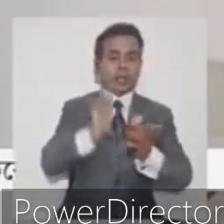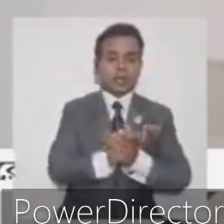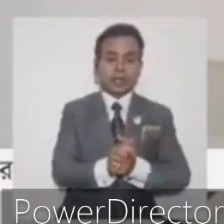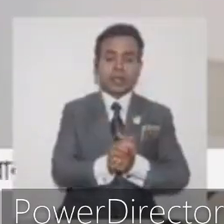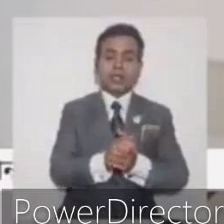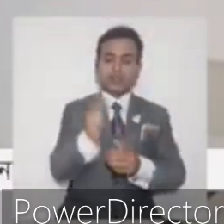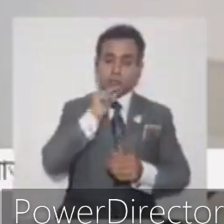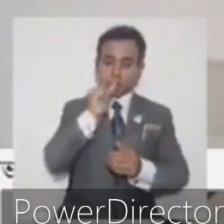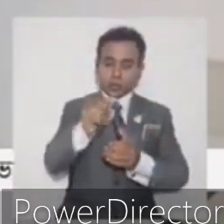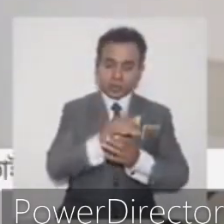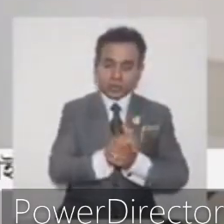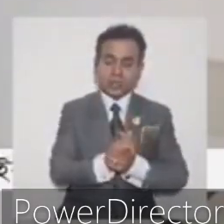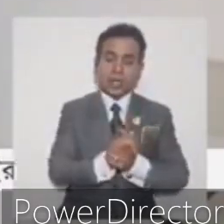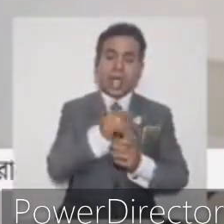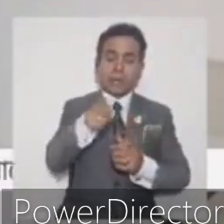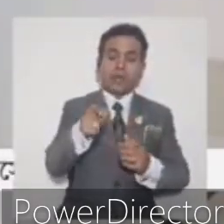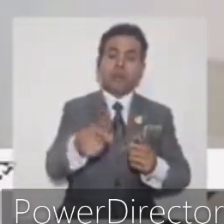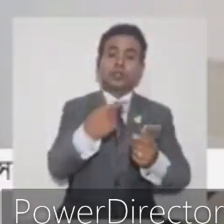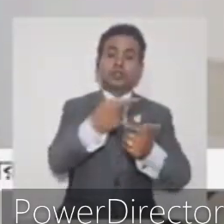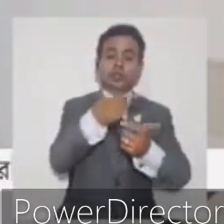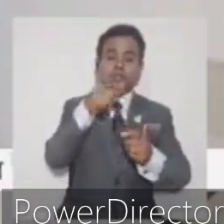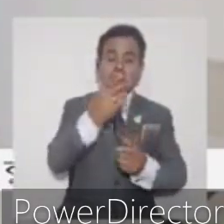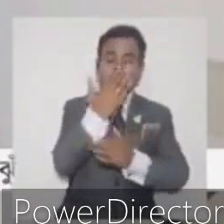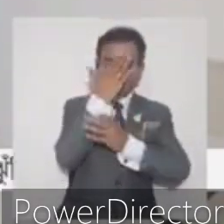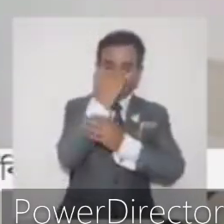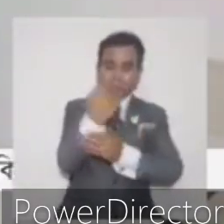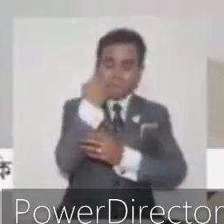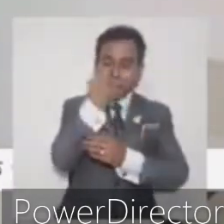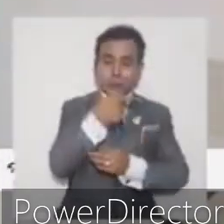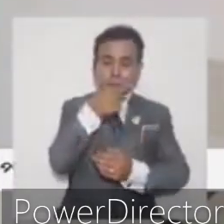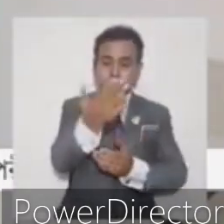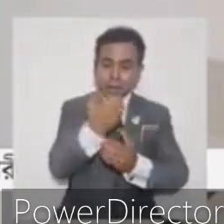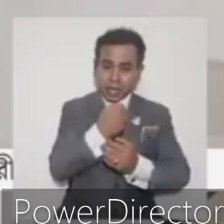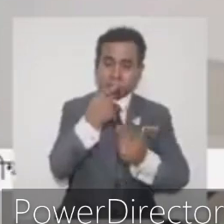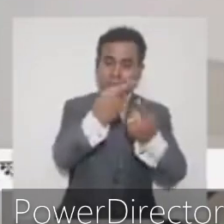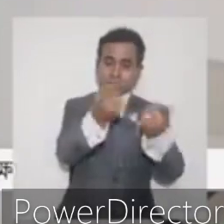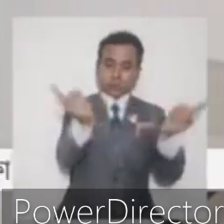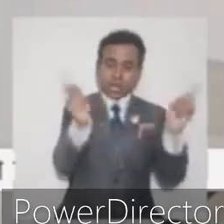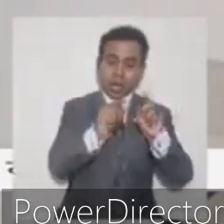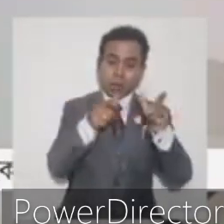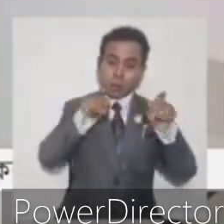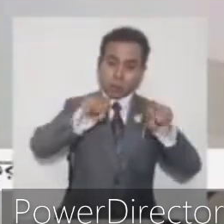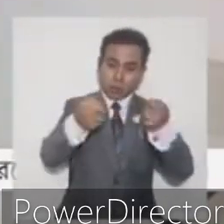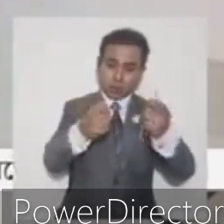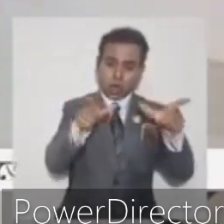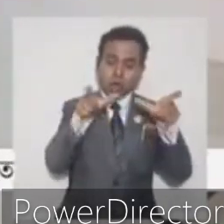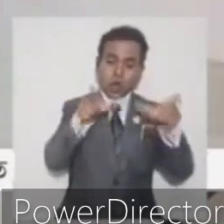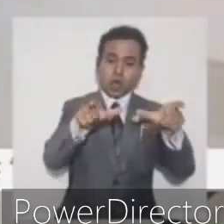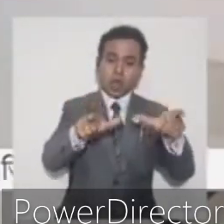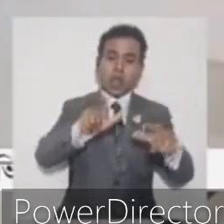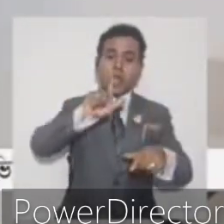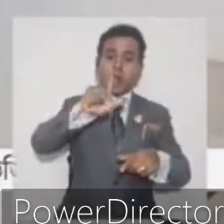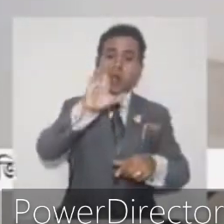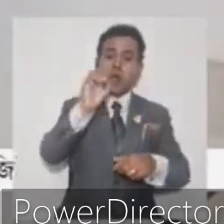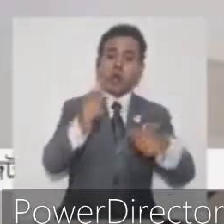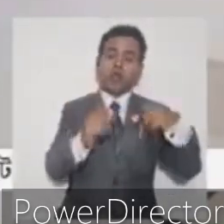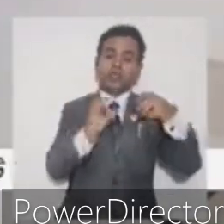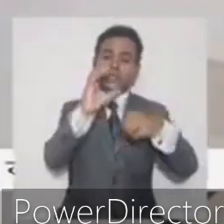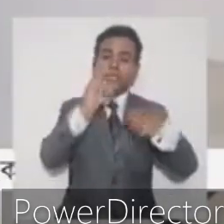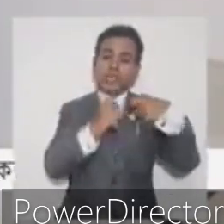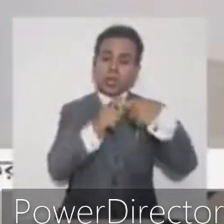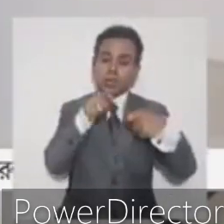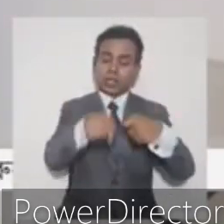15 এপ্রিল পর্যন্ত লকডাউন আছে, আমরা জানি মেনে চলি, আমরা জানি ঘরে থাকি, আমরা অযথা জানি আমরা বাইরে না